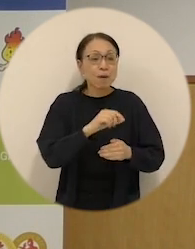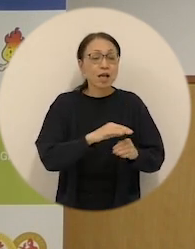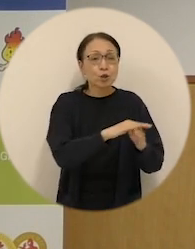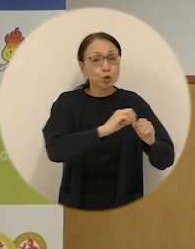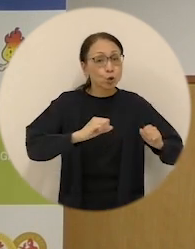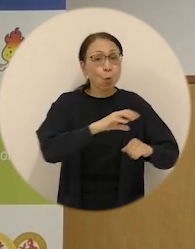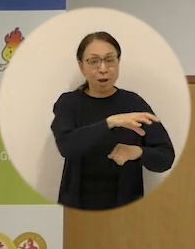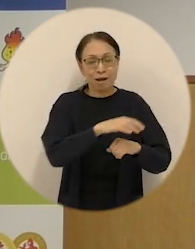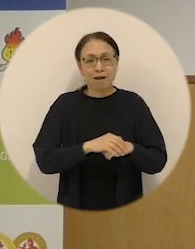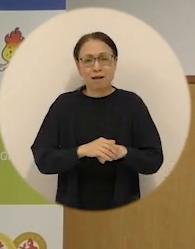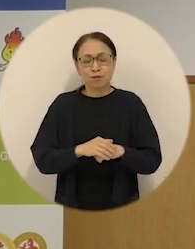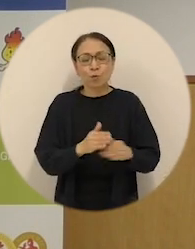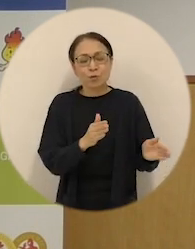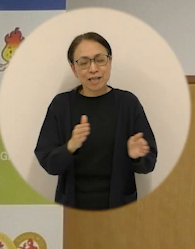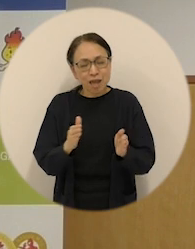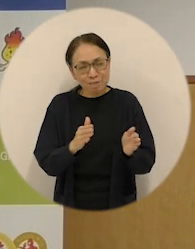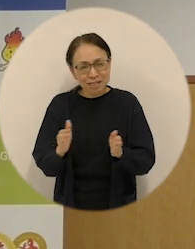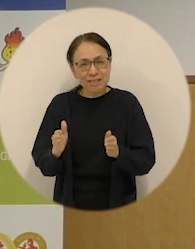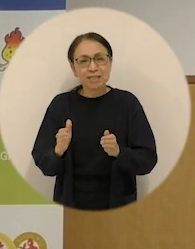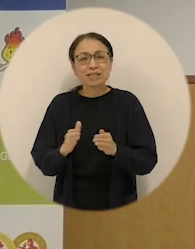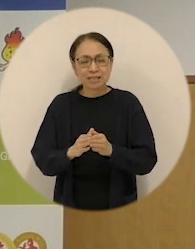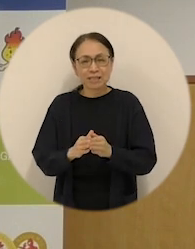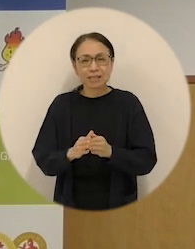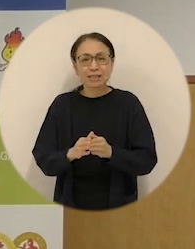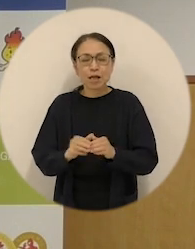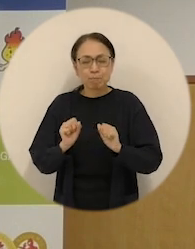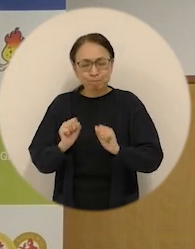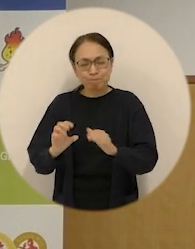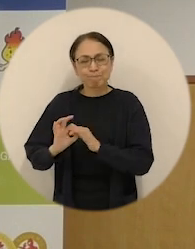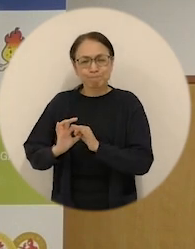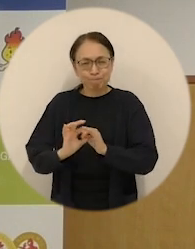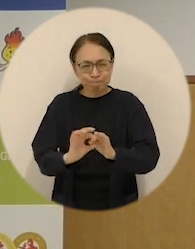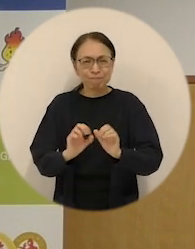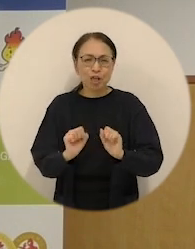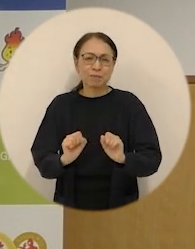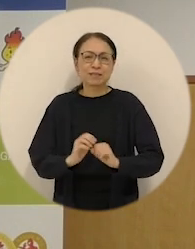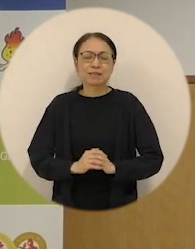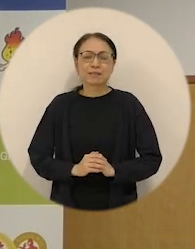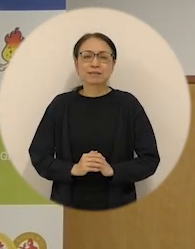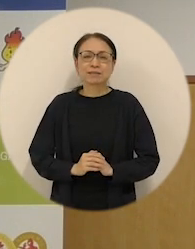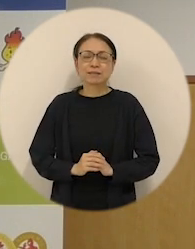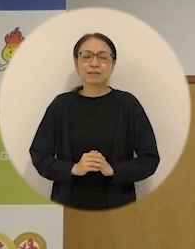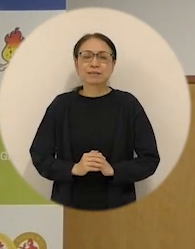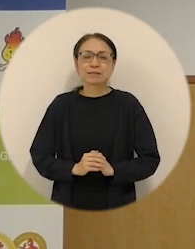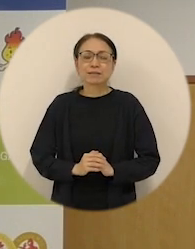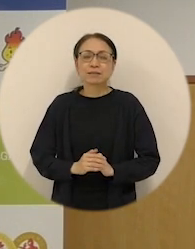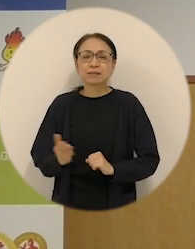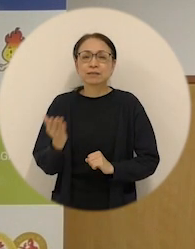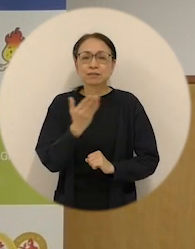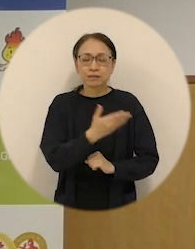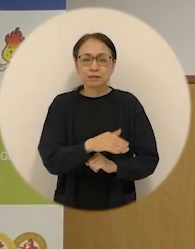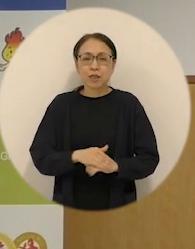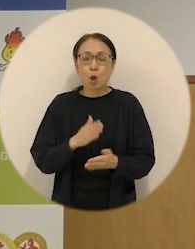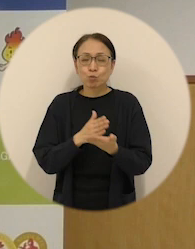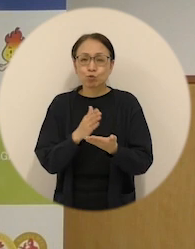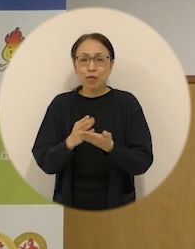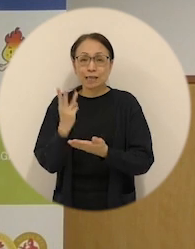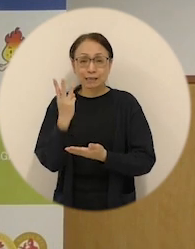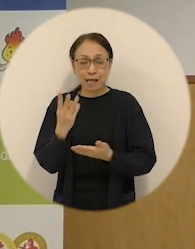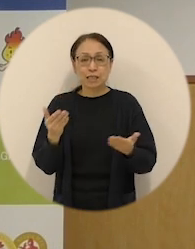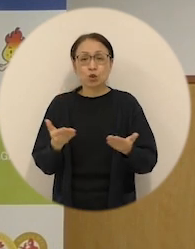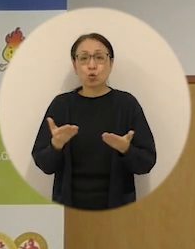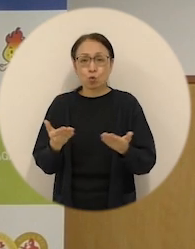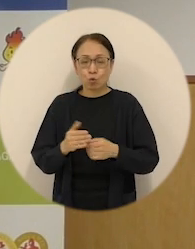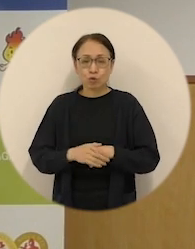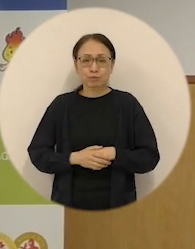の整備について引き続き取り組んでまいります。次に分野3仕事であります